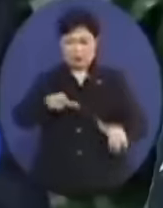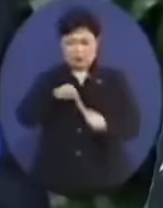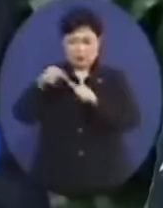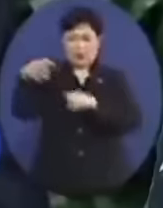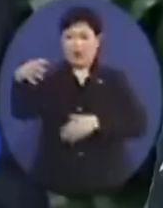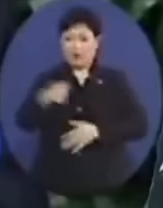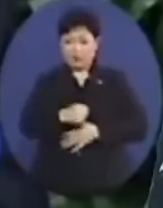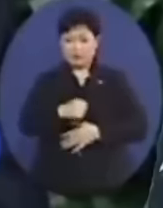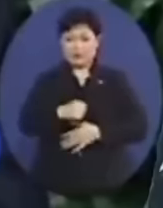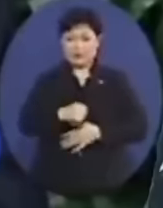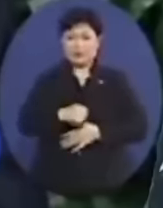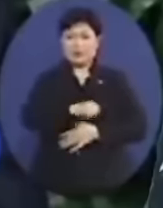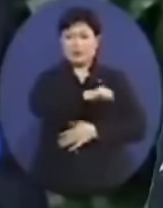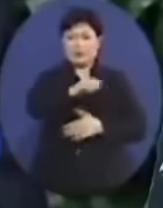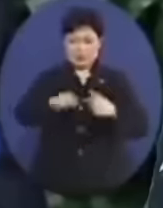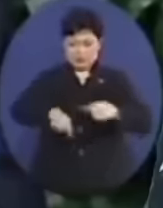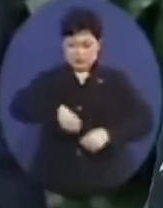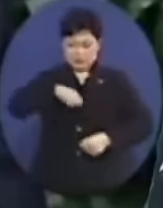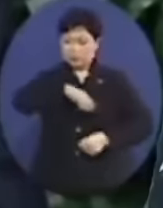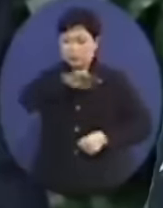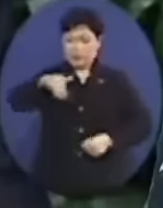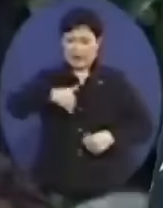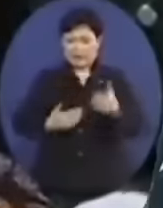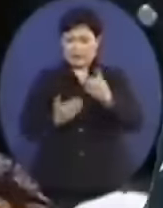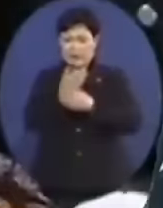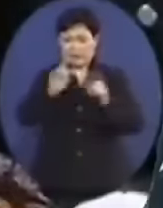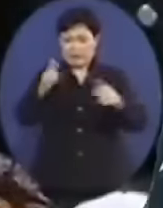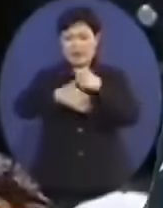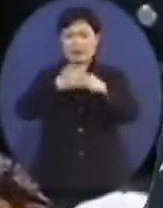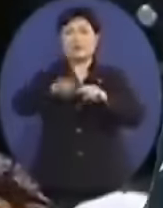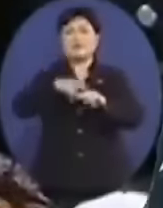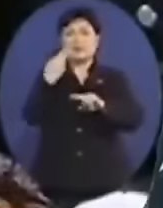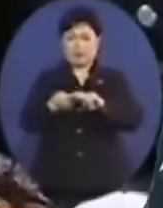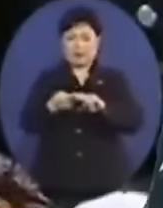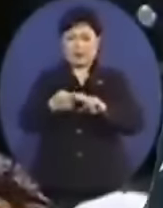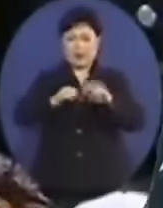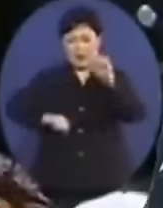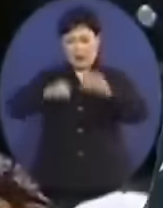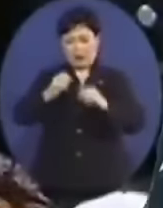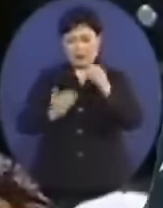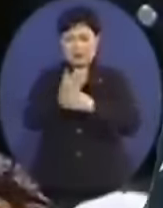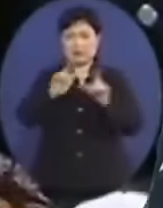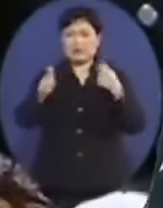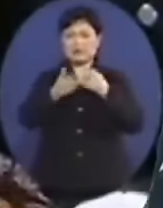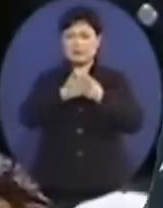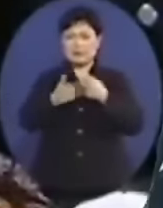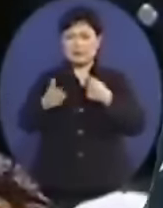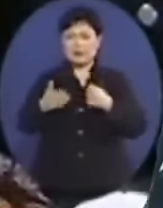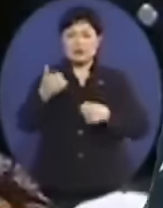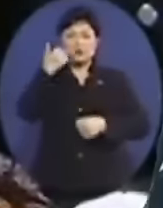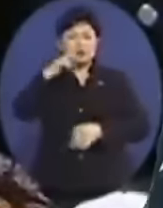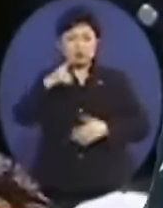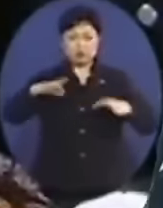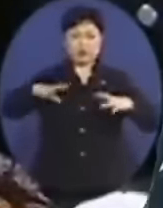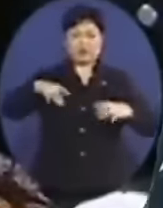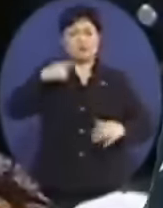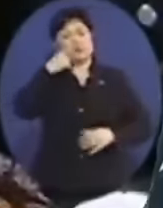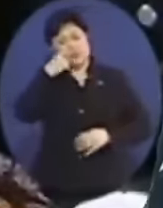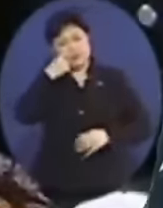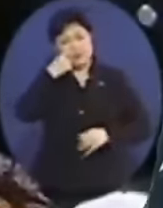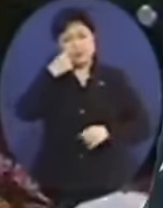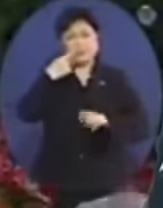이것이 우리에게서 난 것이 아니요 하나님의 선물이라 행위에서 난 것 아무든지 랑치 못하게